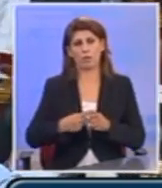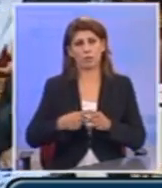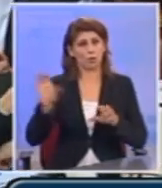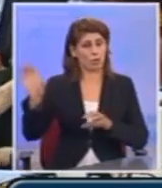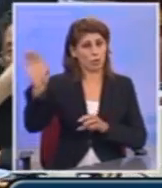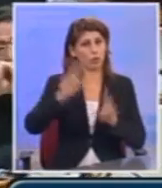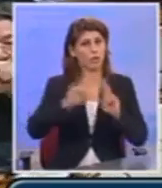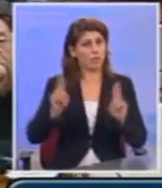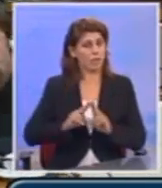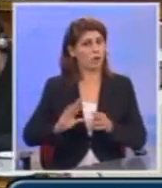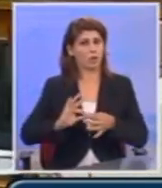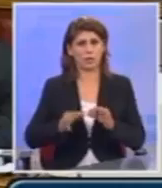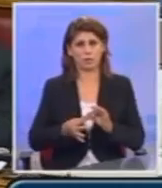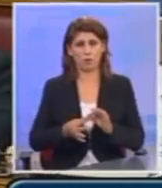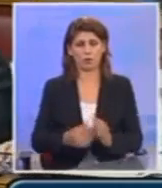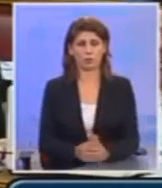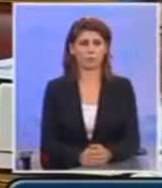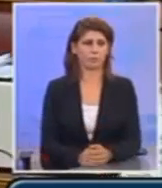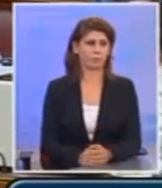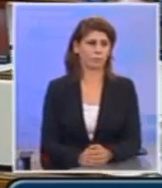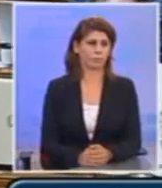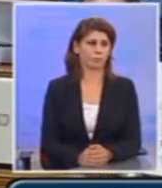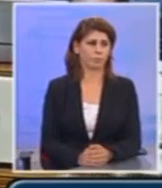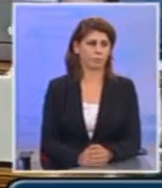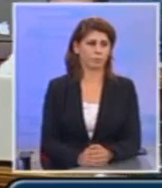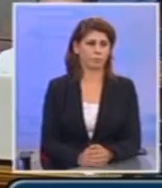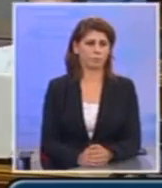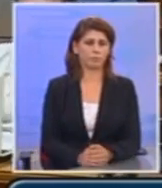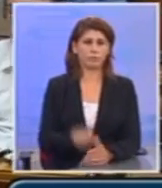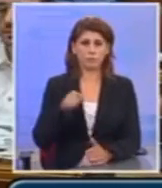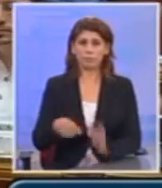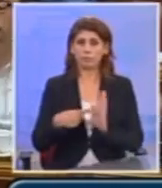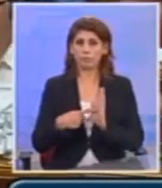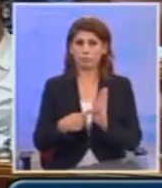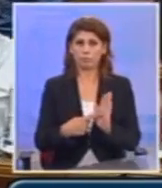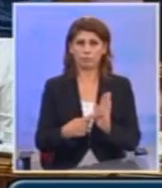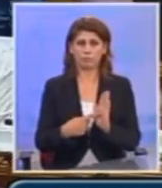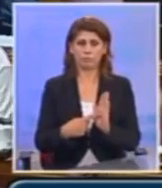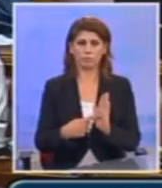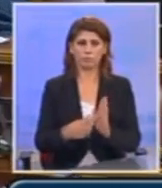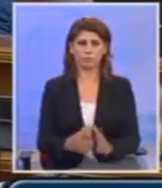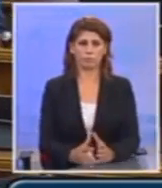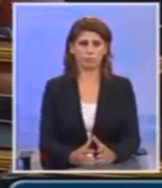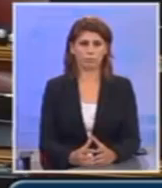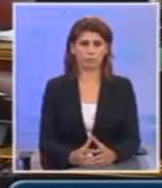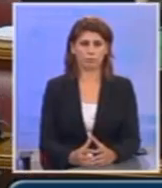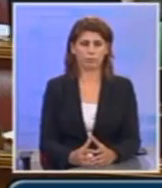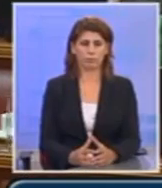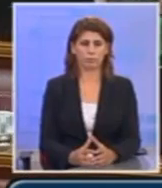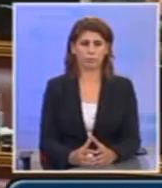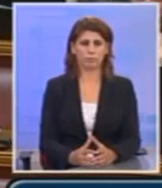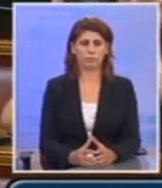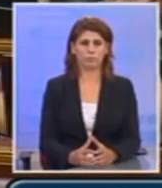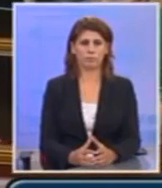διεθνών οργανισμών αυτή η παρουσίαση χωρίζεται